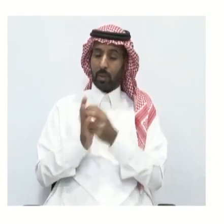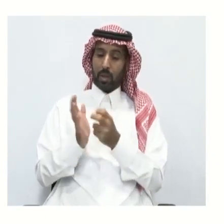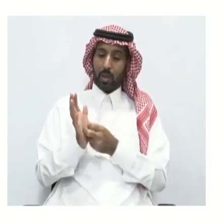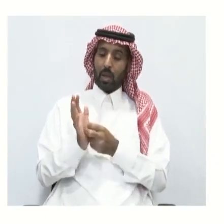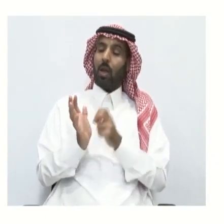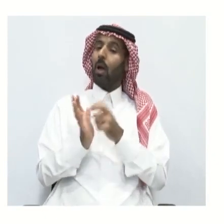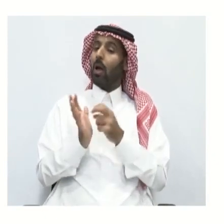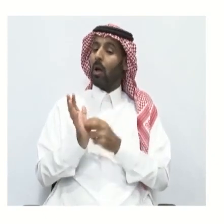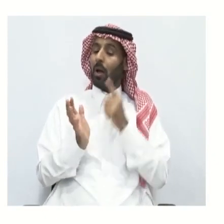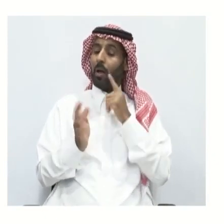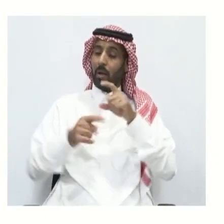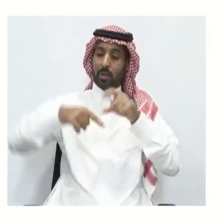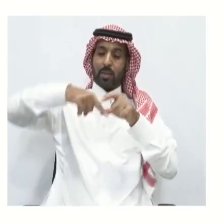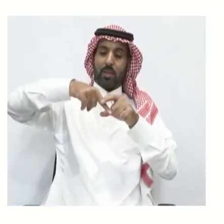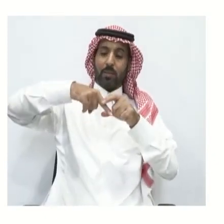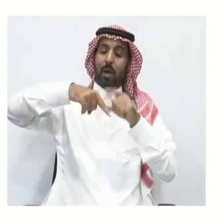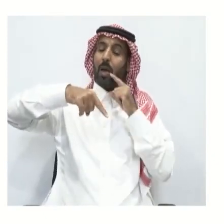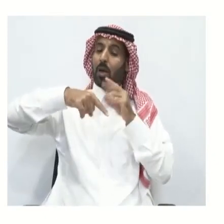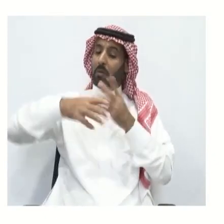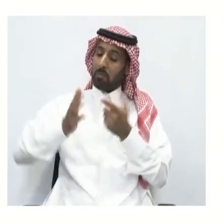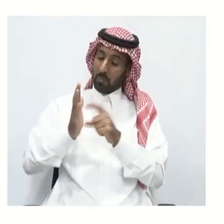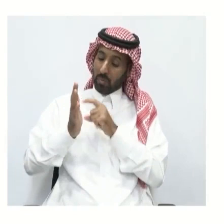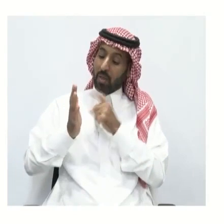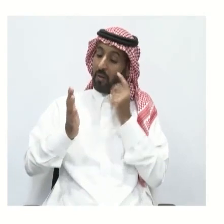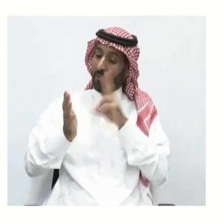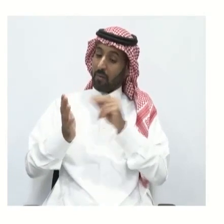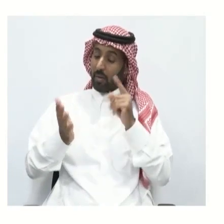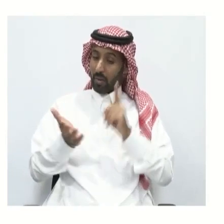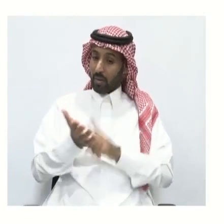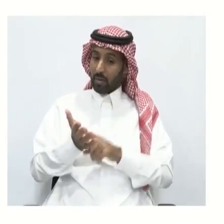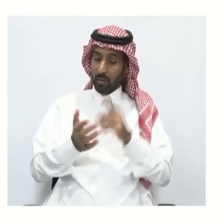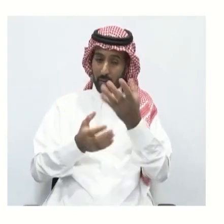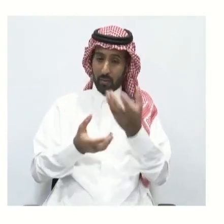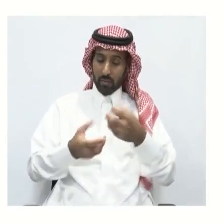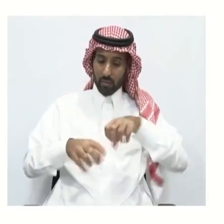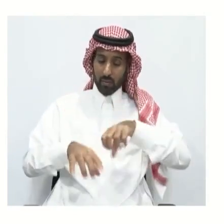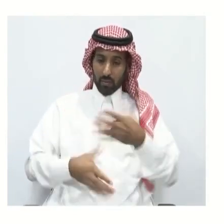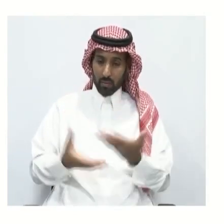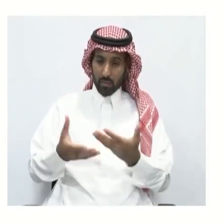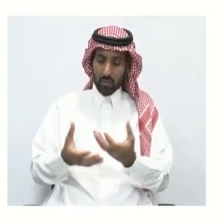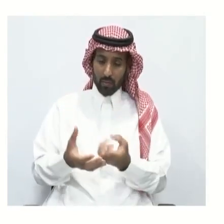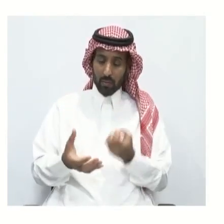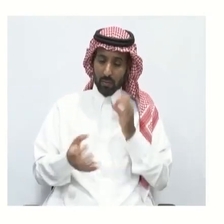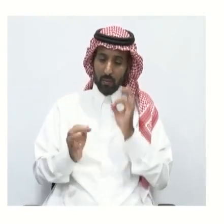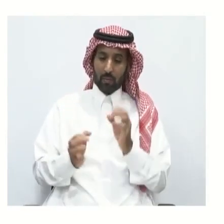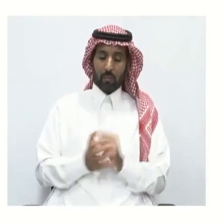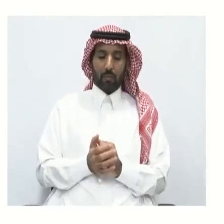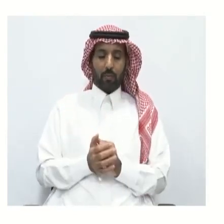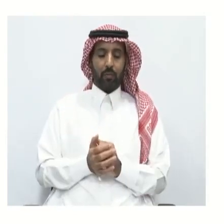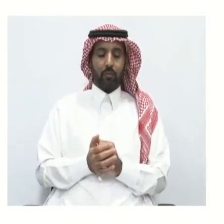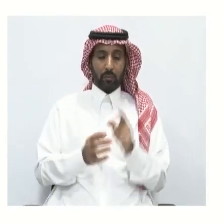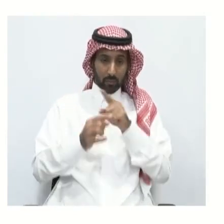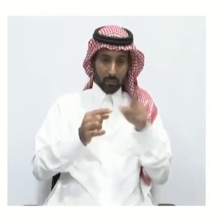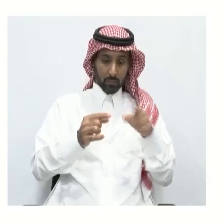نسبه المردود المئوي تساوي المردود الفعلي على المردود النظري في 100 هذا هو سيعطيني